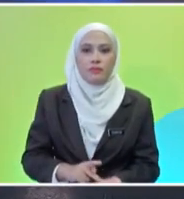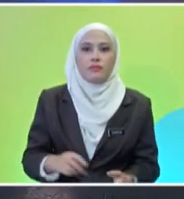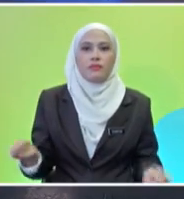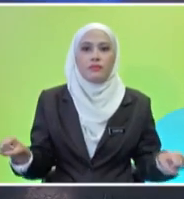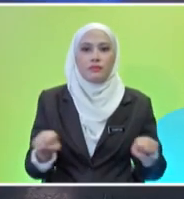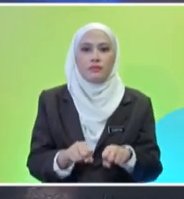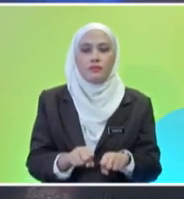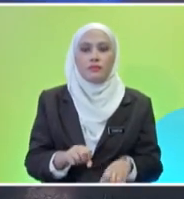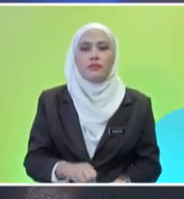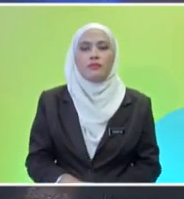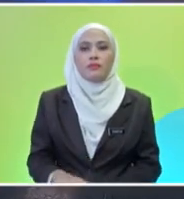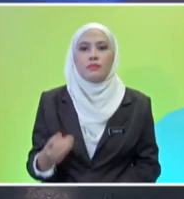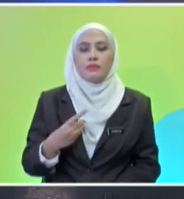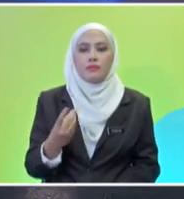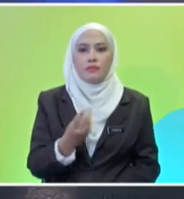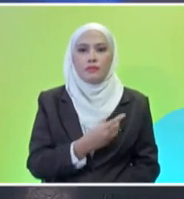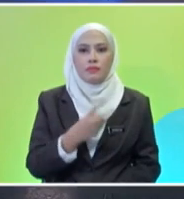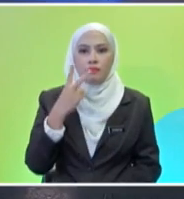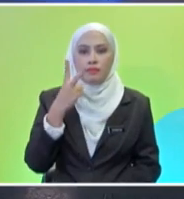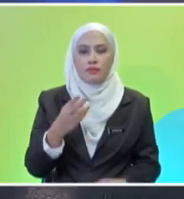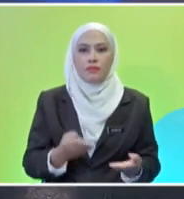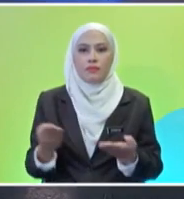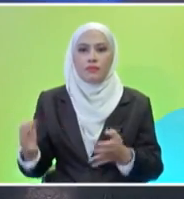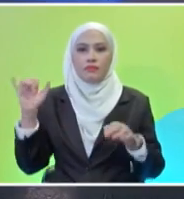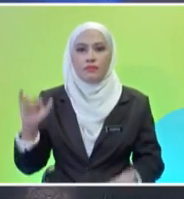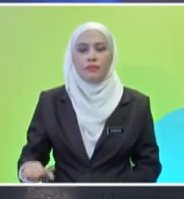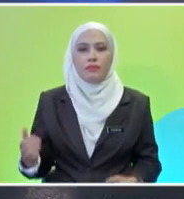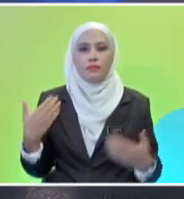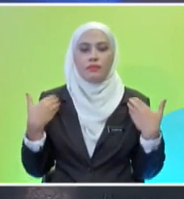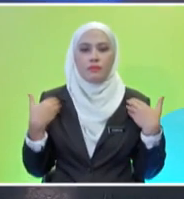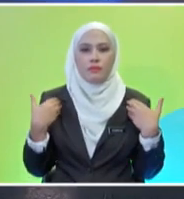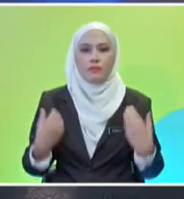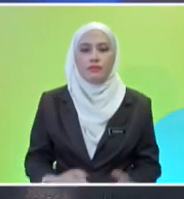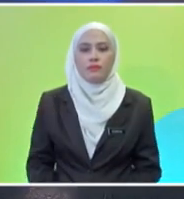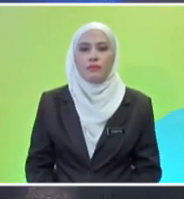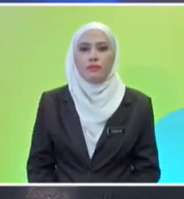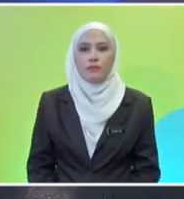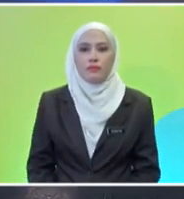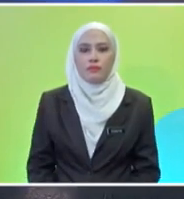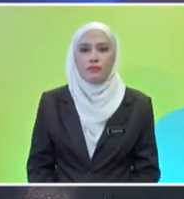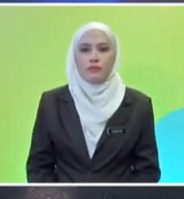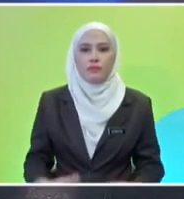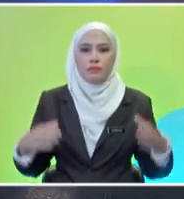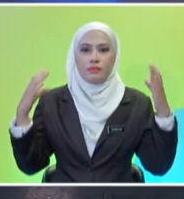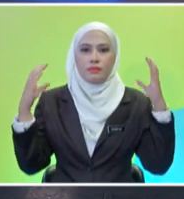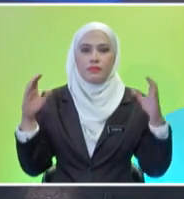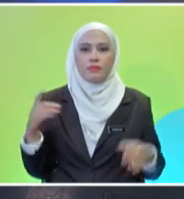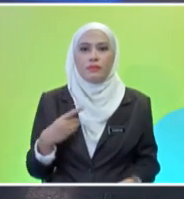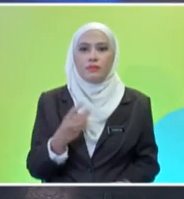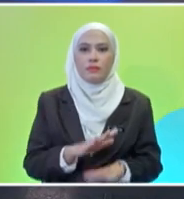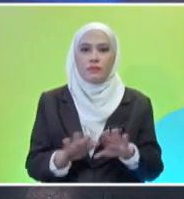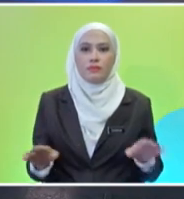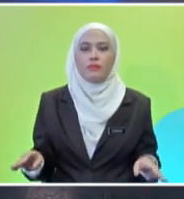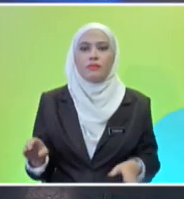hebat nampak barang-barang yang ada tentang kesenian dan kebudayaan negara gitu rasanya kita tidak bertiga dalam studio aja